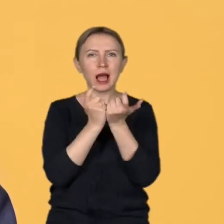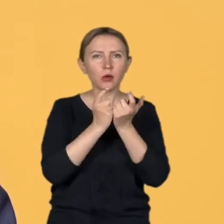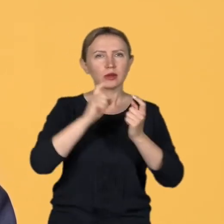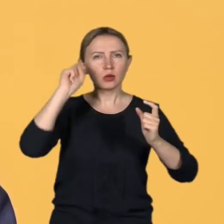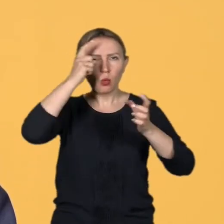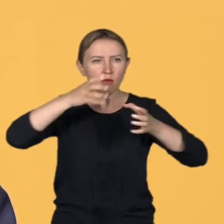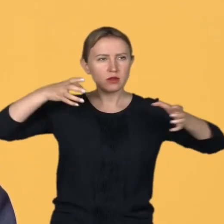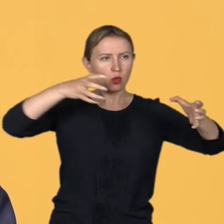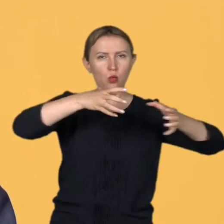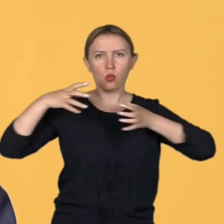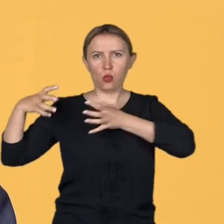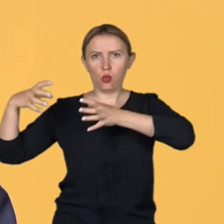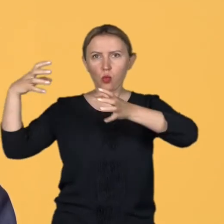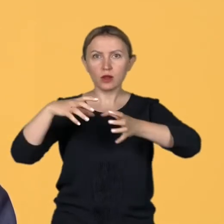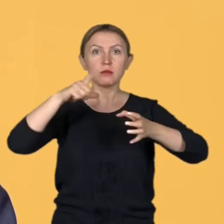układ, który